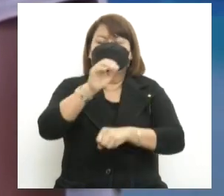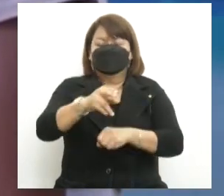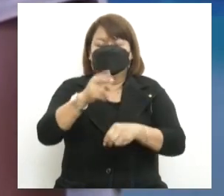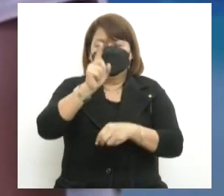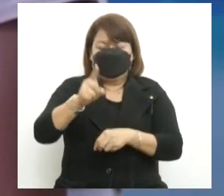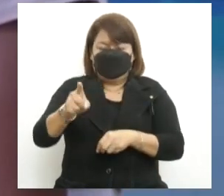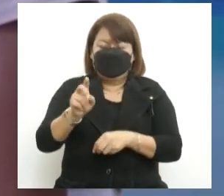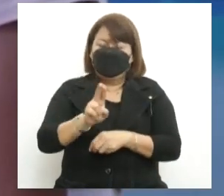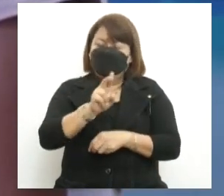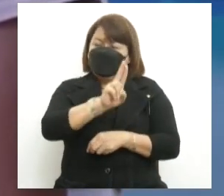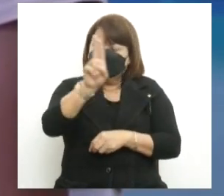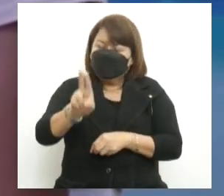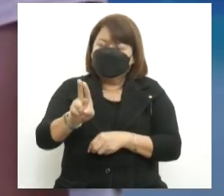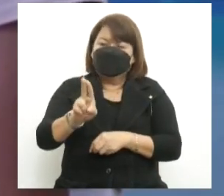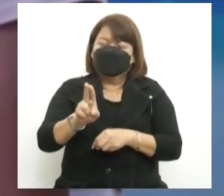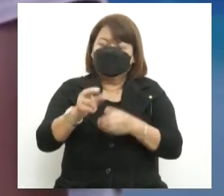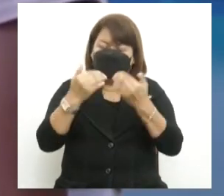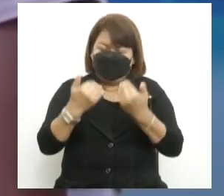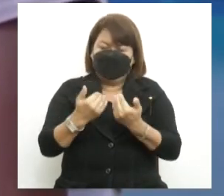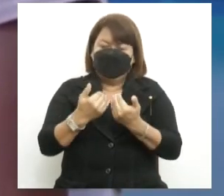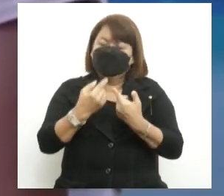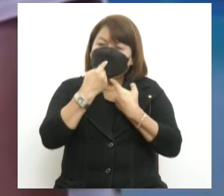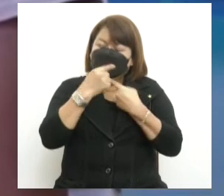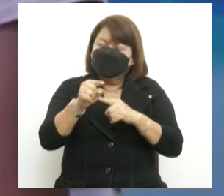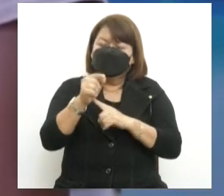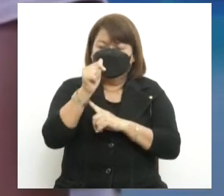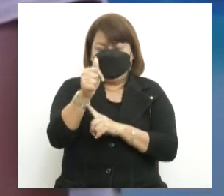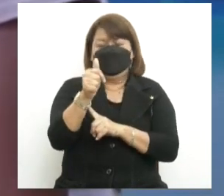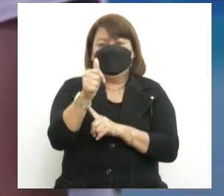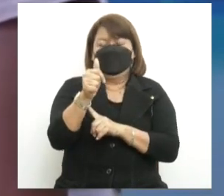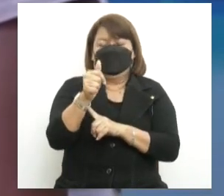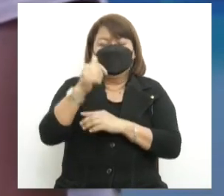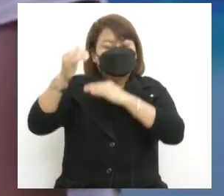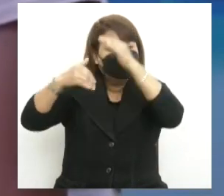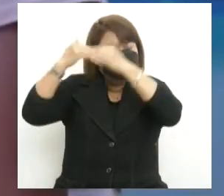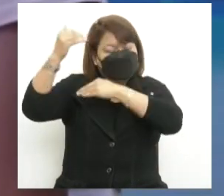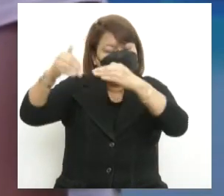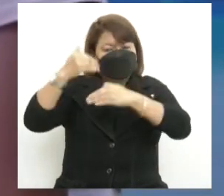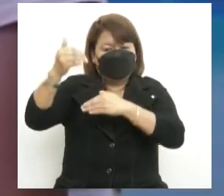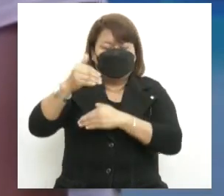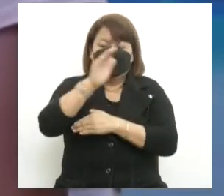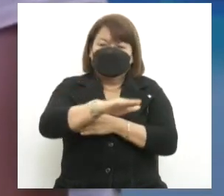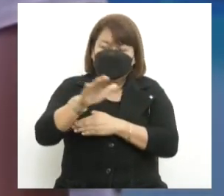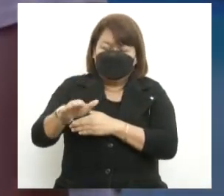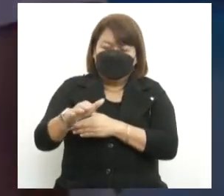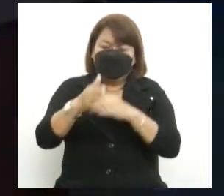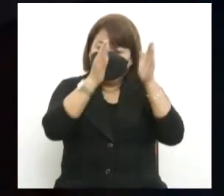ษฎีพหุปัญญานั้นเป็นการตอบโจทย์ได้ดีค่ะในการพัฒนาศักยภาพของผู้เรียนรายบุคคล